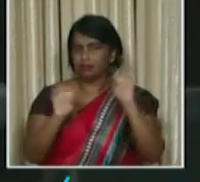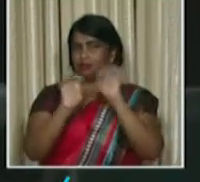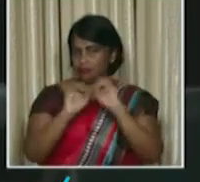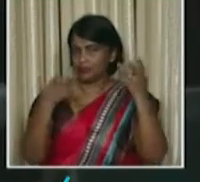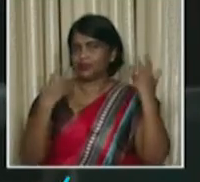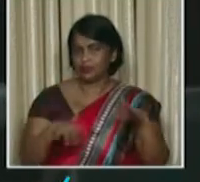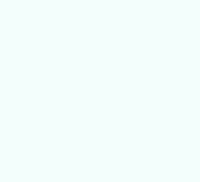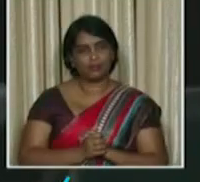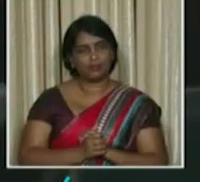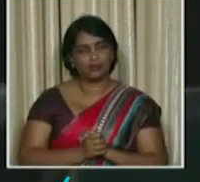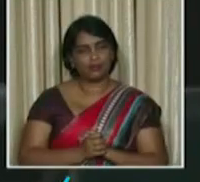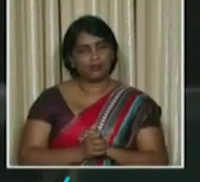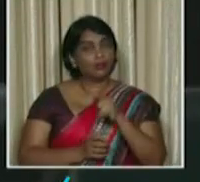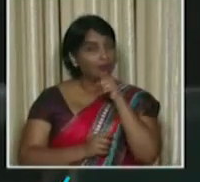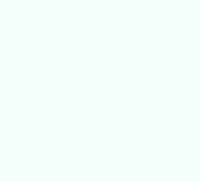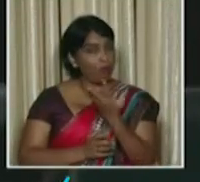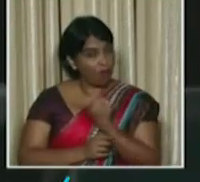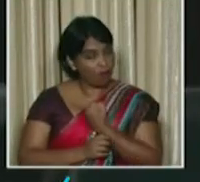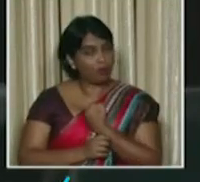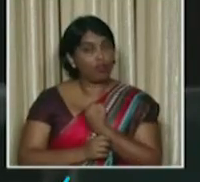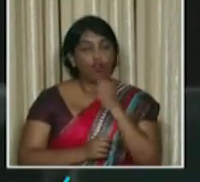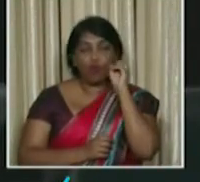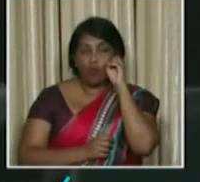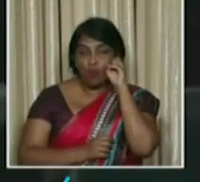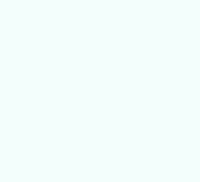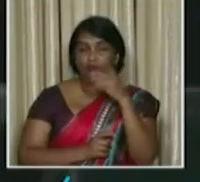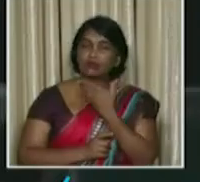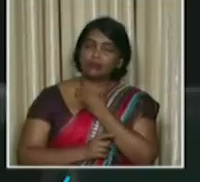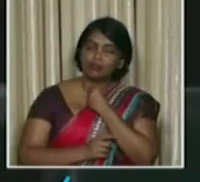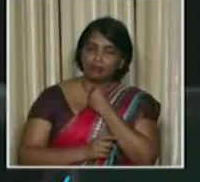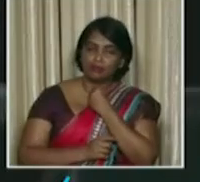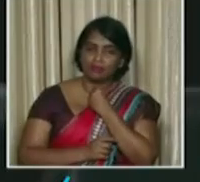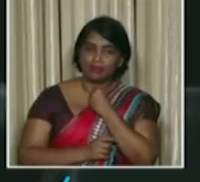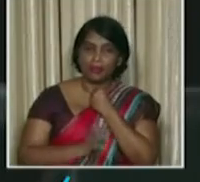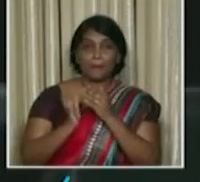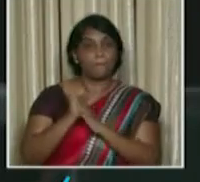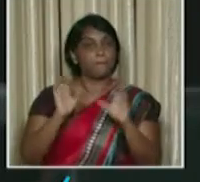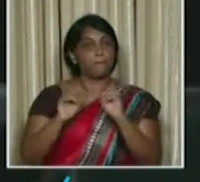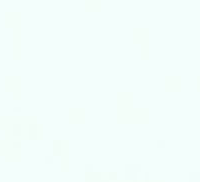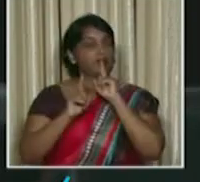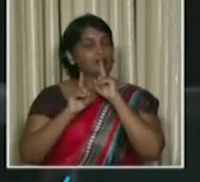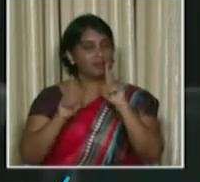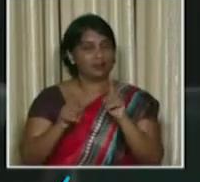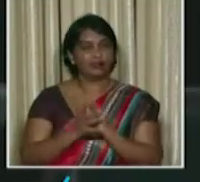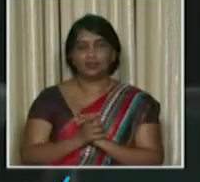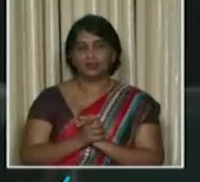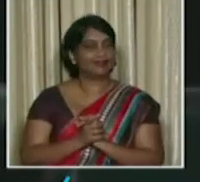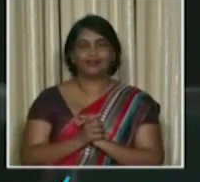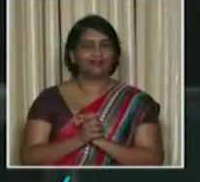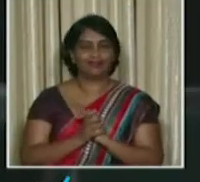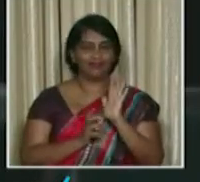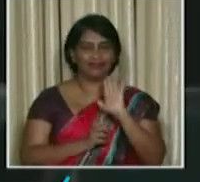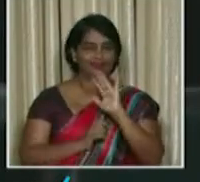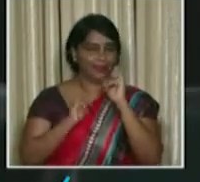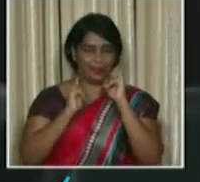ගණනාවක් කරලා තිනවා මීට පෙර. තමුන්නාසයට වුණ උදේ පාන්දර මොනවා හරි මාධ්‍යයට යමක් කතා කරන්න. එහෙම